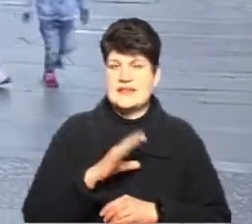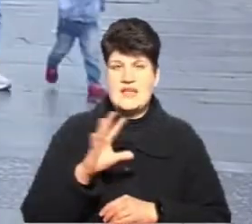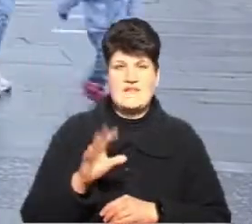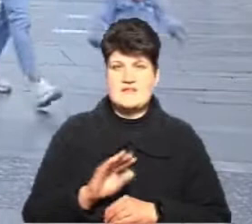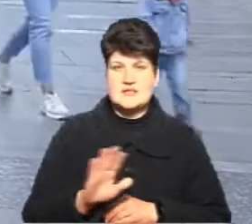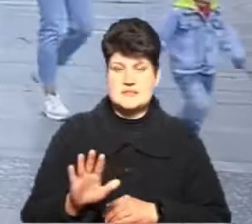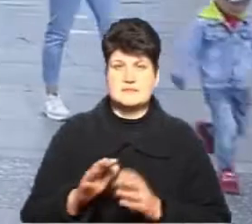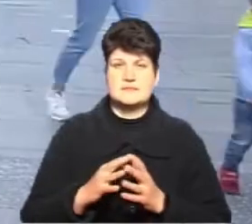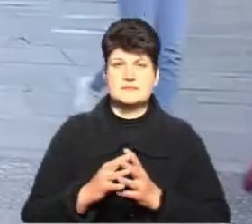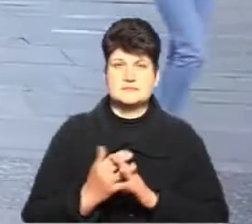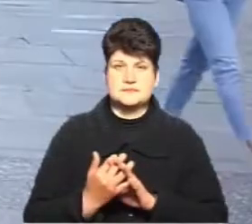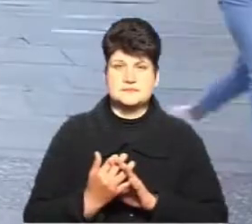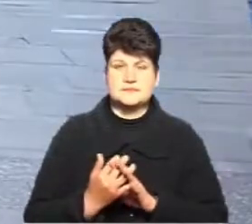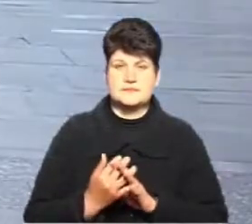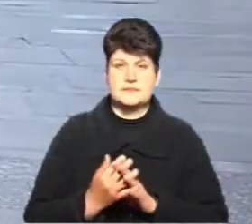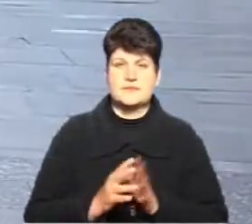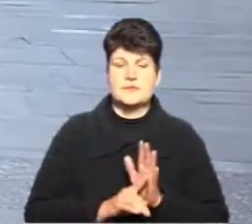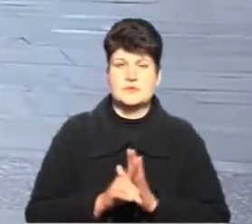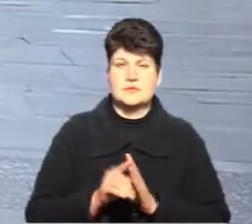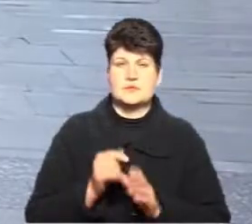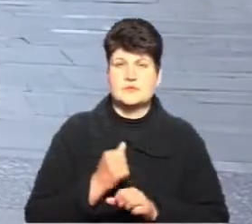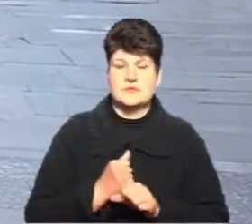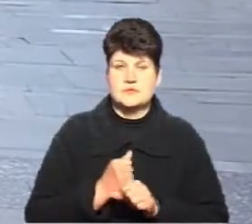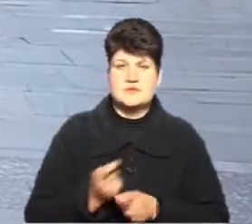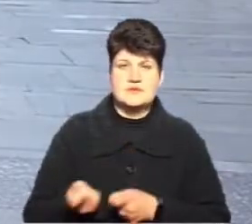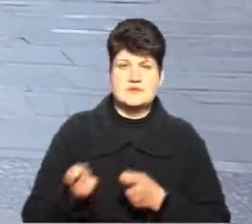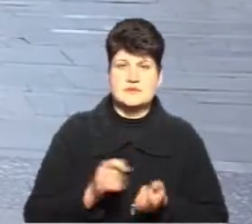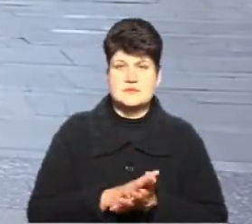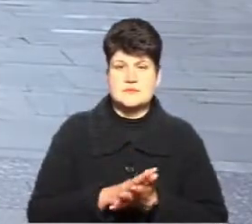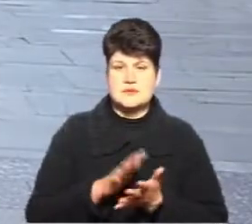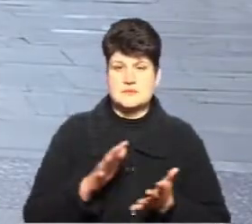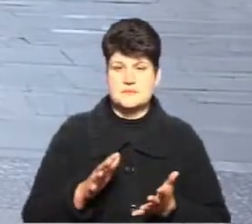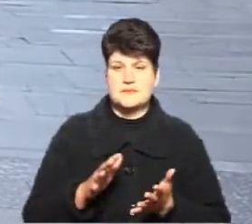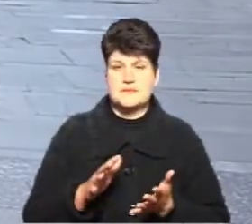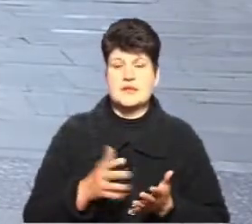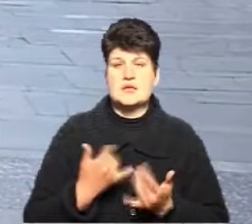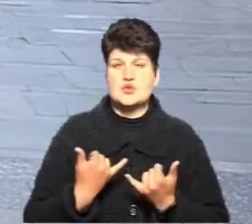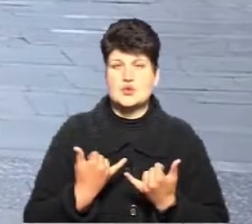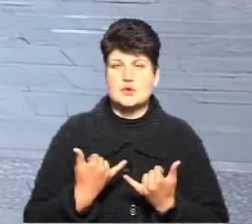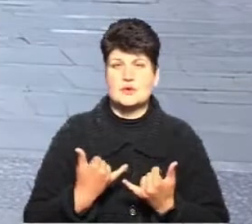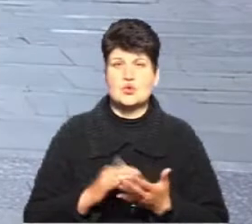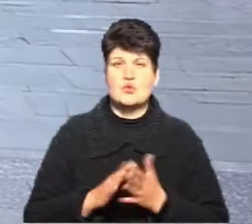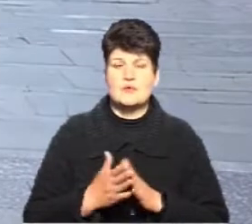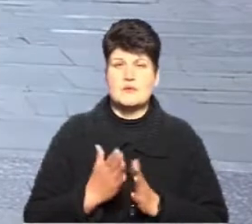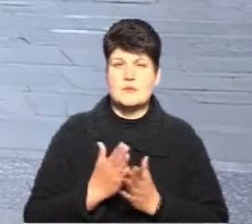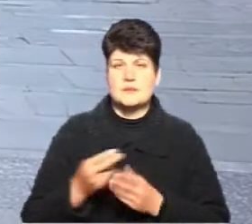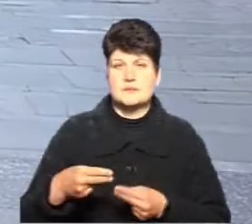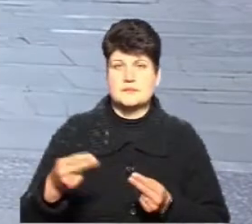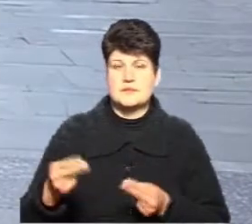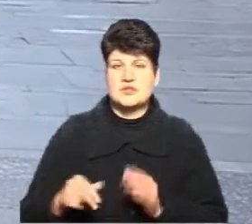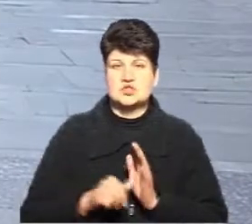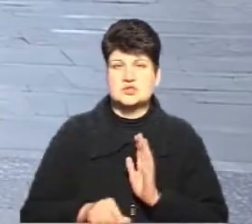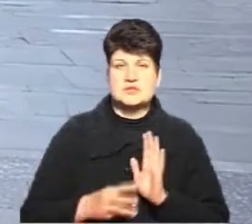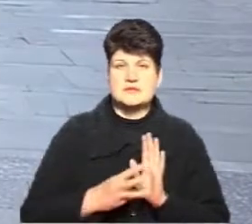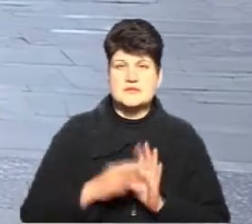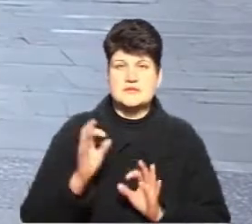пункти задіяні до вивезення твердих побутових відходів. На сьогодні договорів ми маємо заключено 68% з